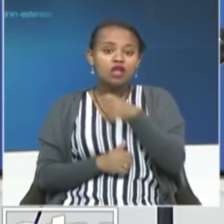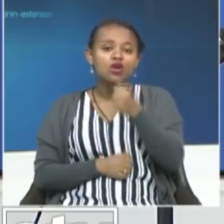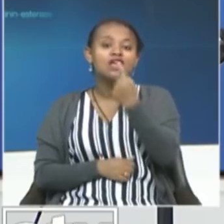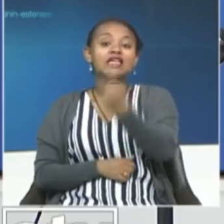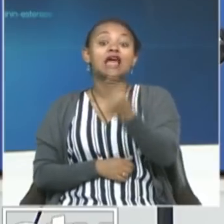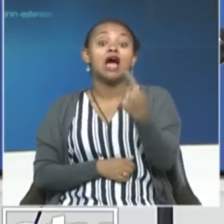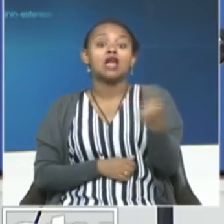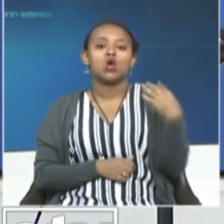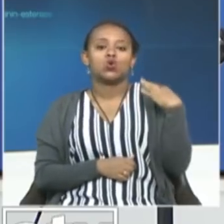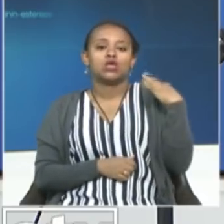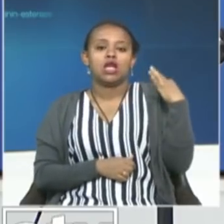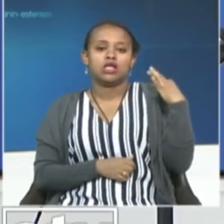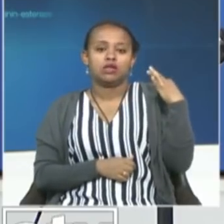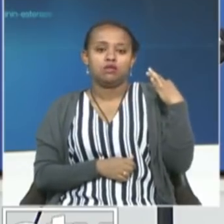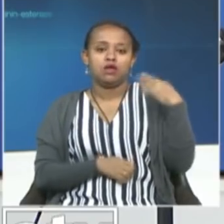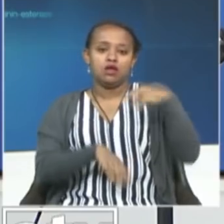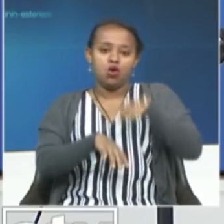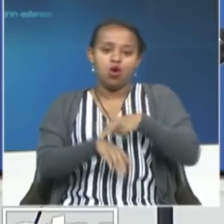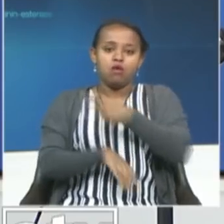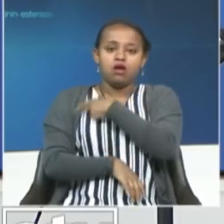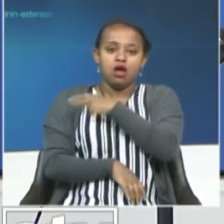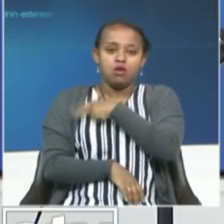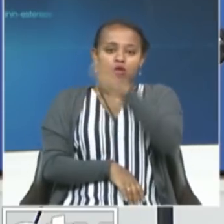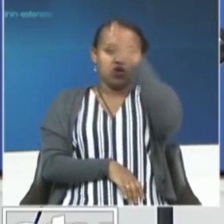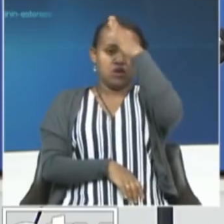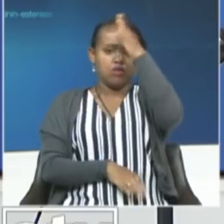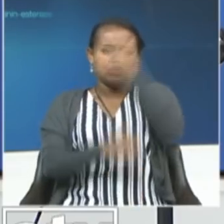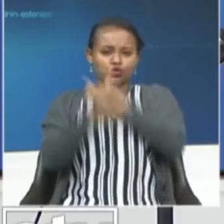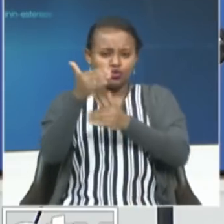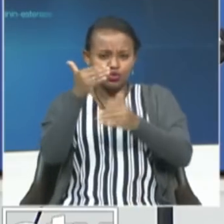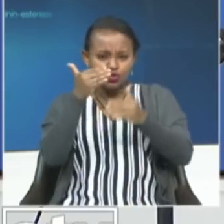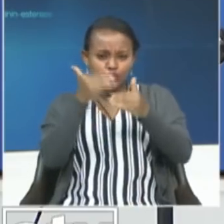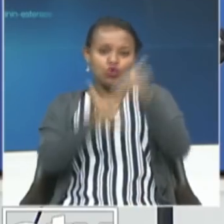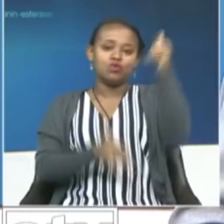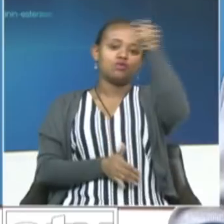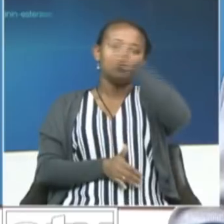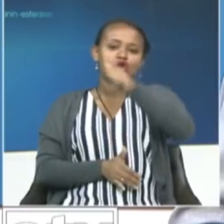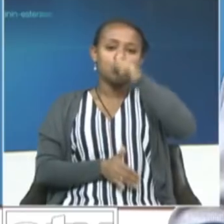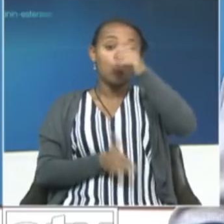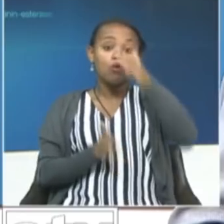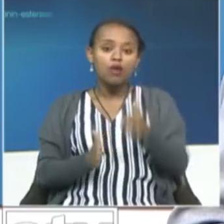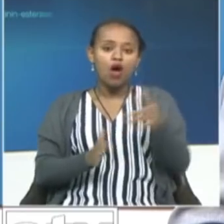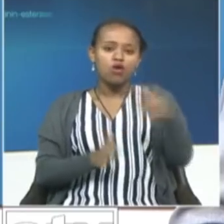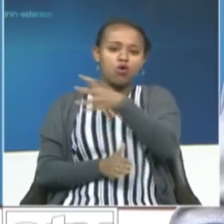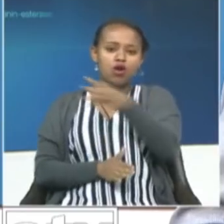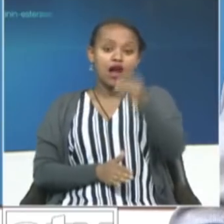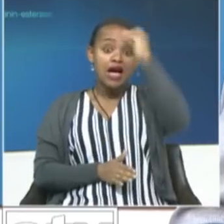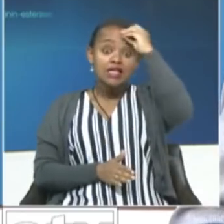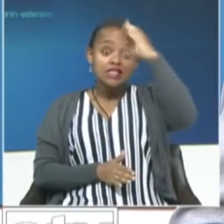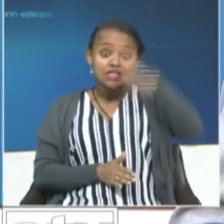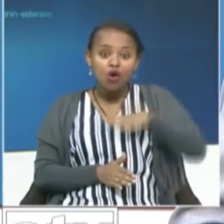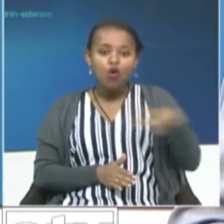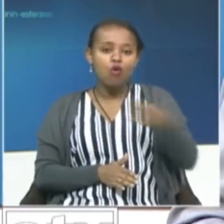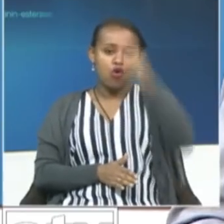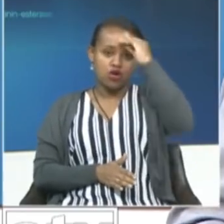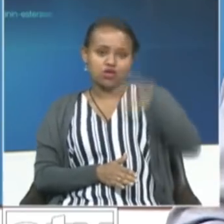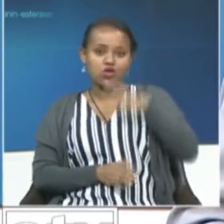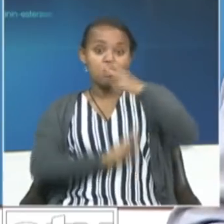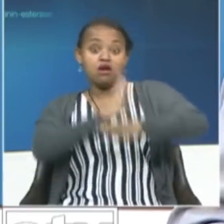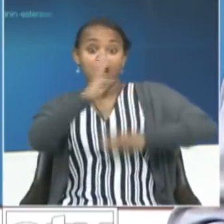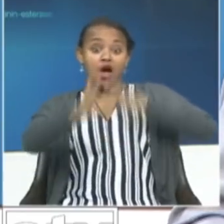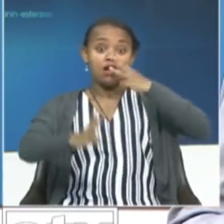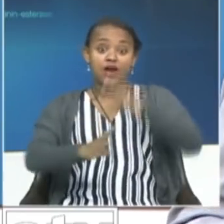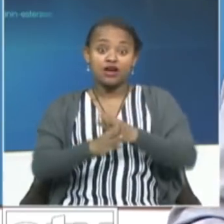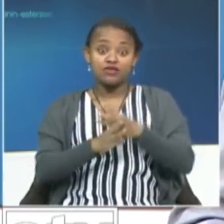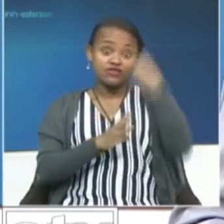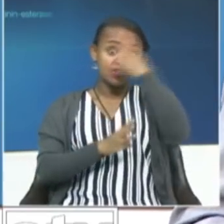በእያንዳንዱ ግለሰብ፣ በተቋም፣ በሃይማኖት አባቶች፣ ሁሉም ኢትዮጵያዊ በሆነና ሰው በሆነ ሰው በዓለም አቀፍ ገጽታን